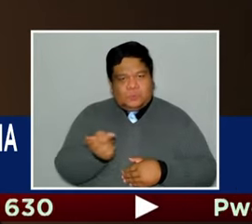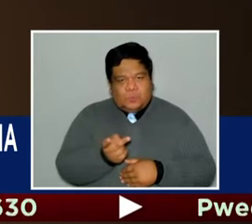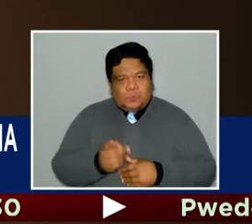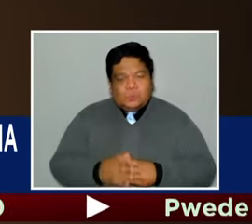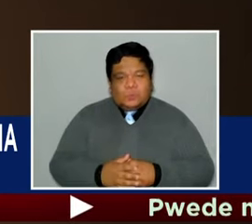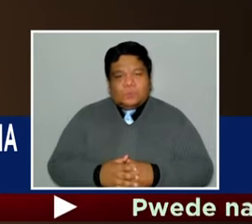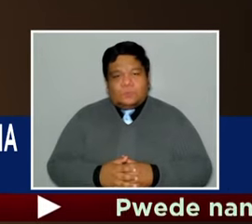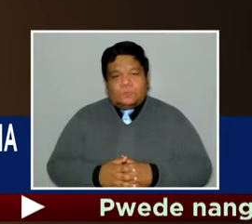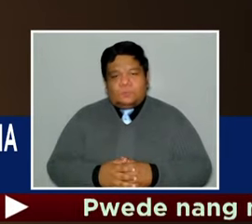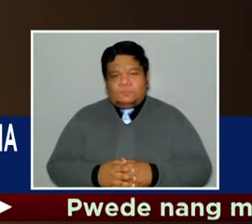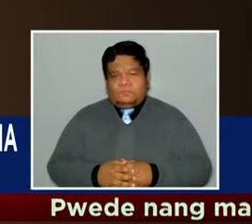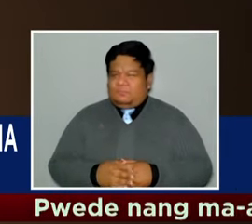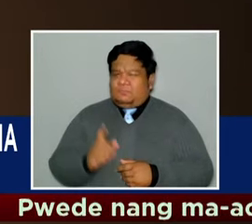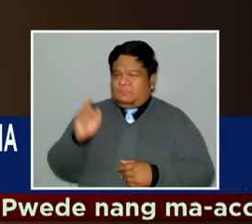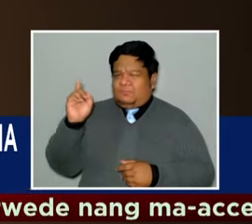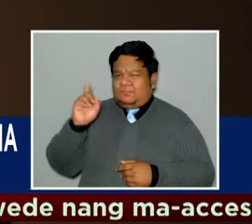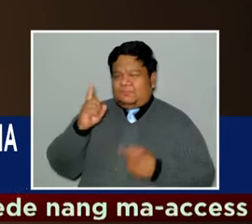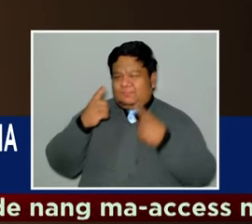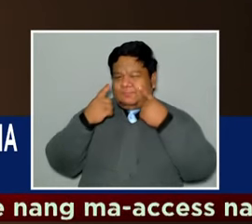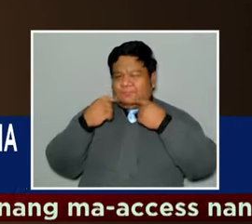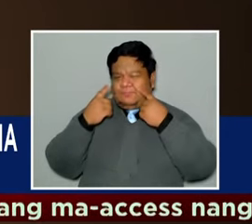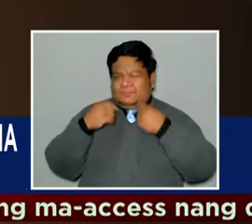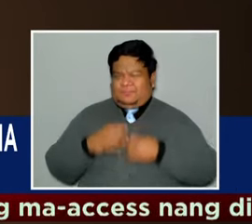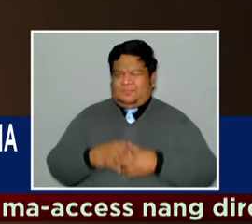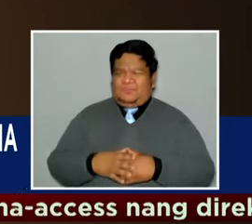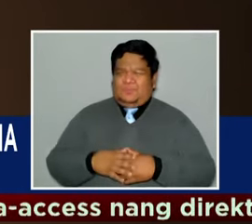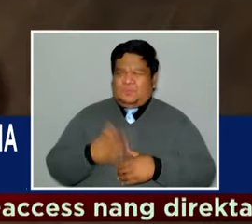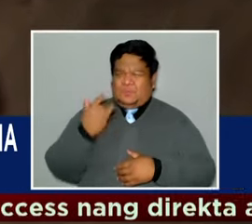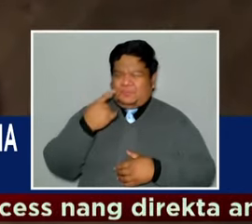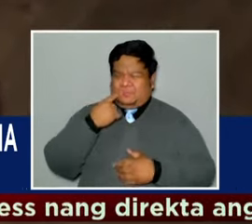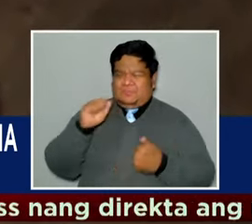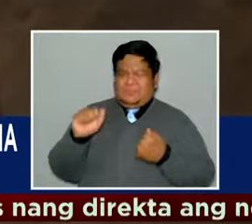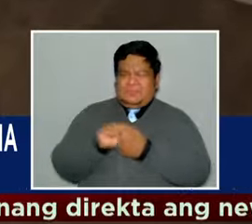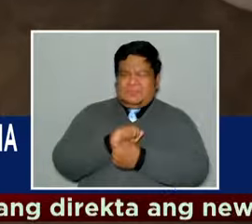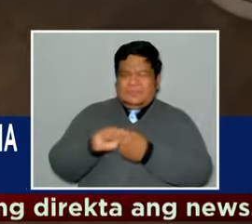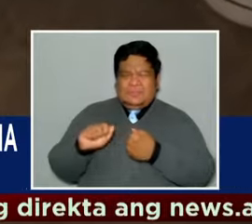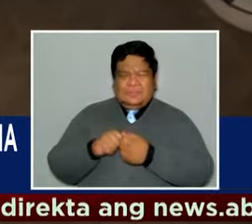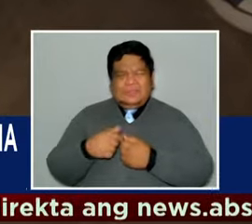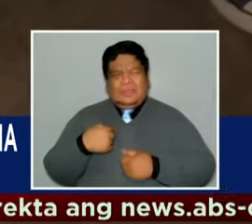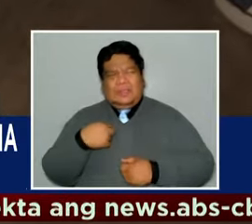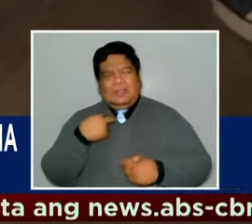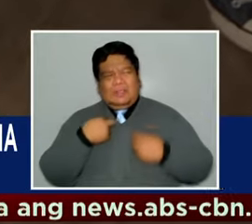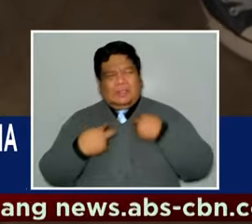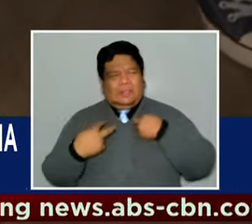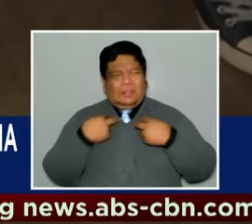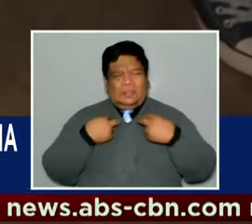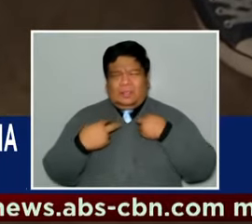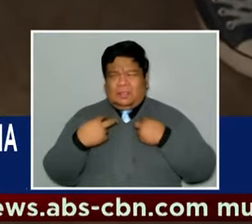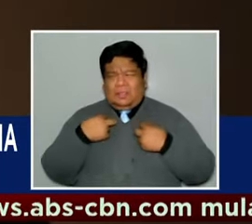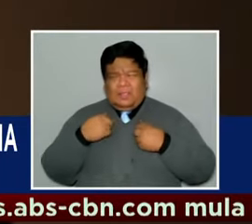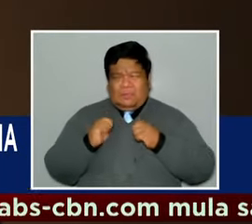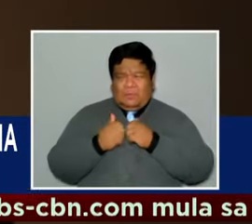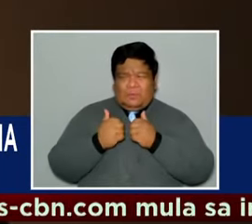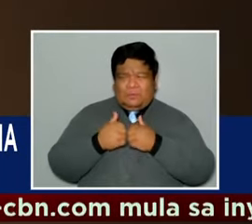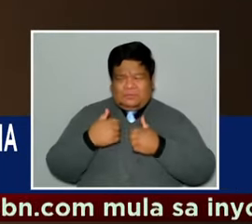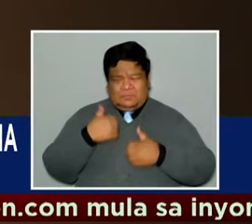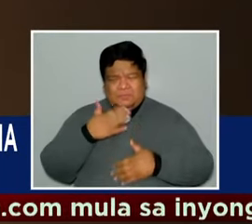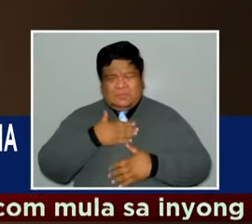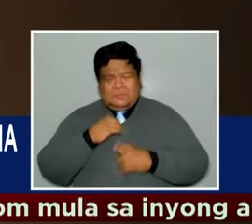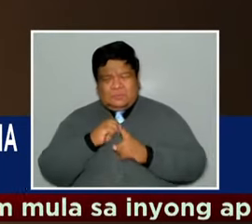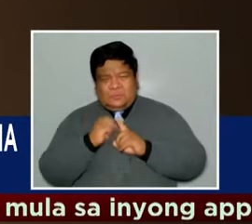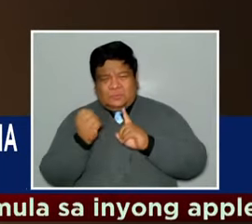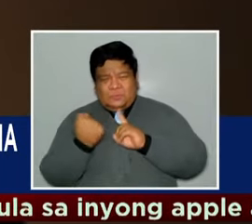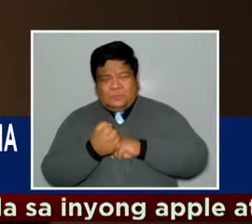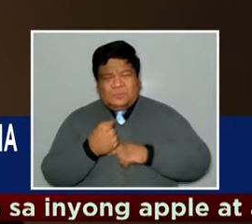akong binababoy na wala akong kapalag-palag. Hindi ko magawang pumalag dahil doon sa sitwasyong ko. Ang masakit lang po